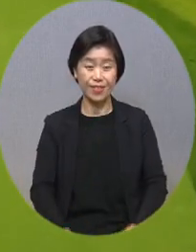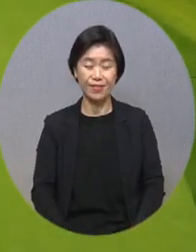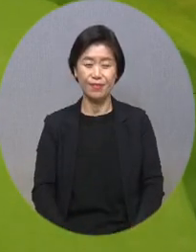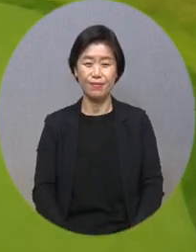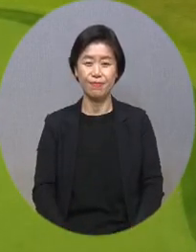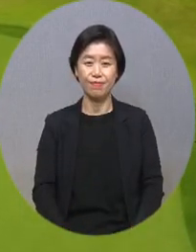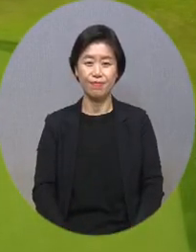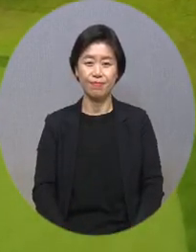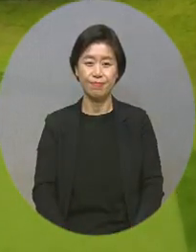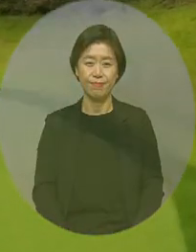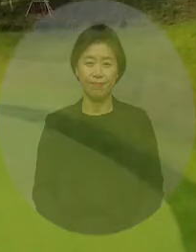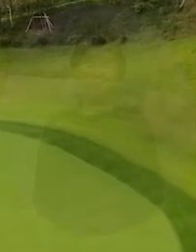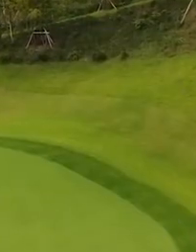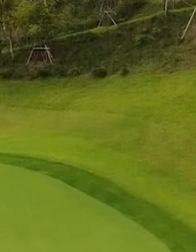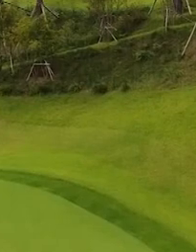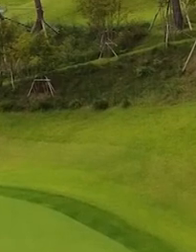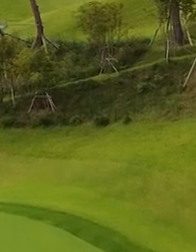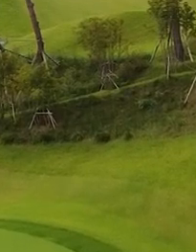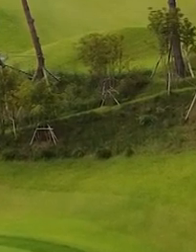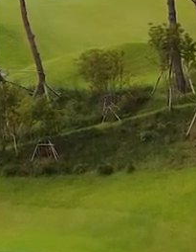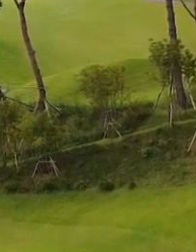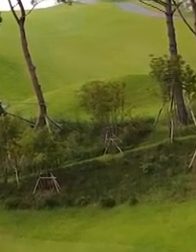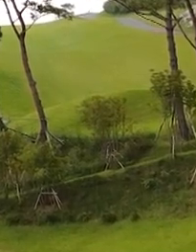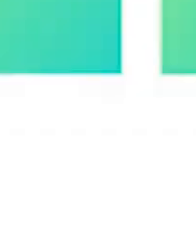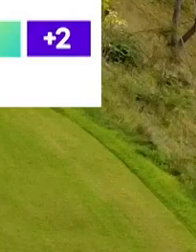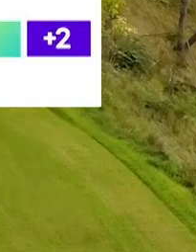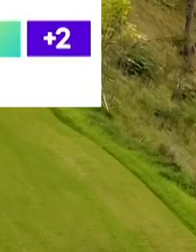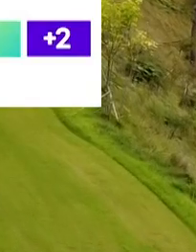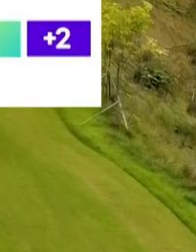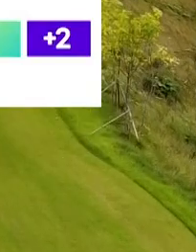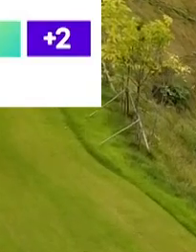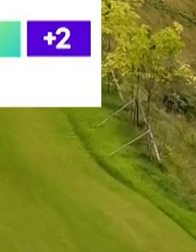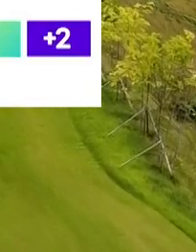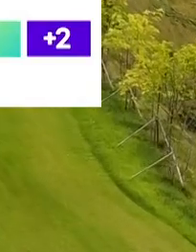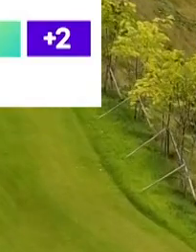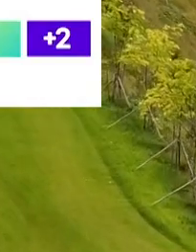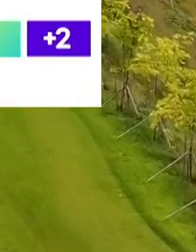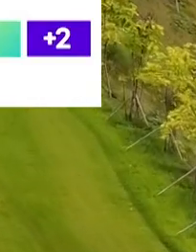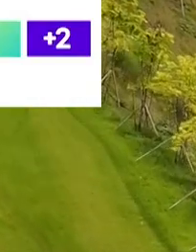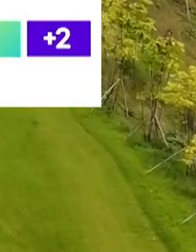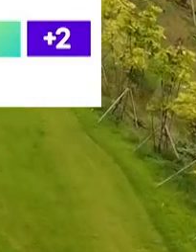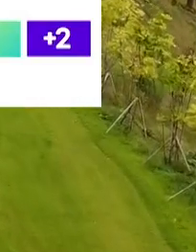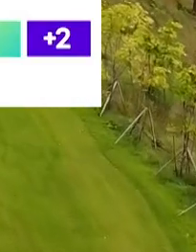어, 오케이. 굿컷, 굿보이. 가진 겁니다.